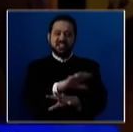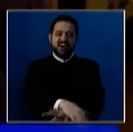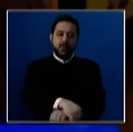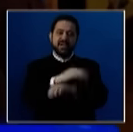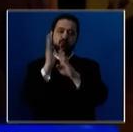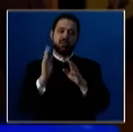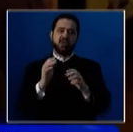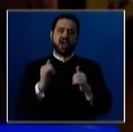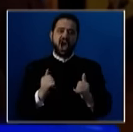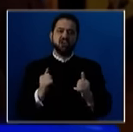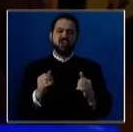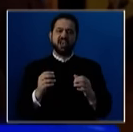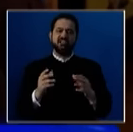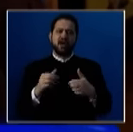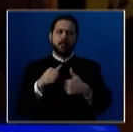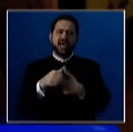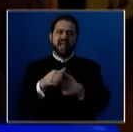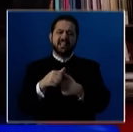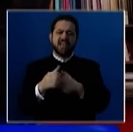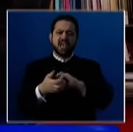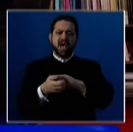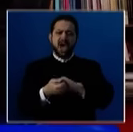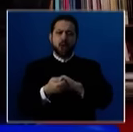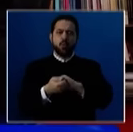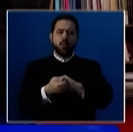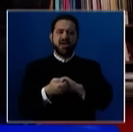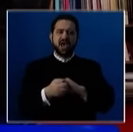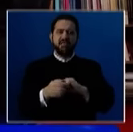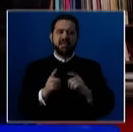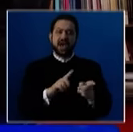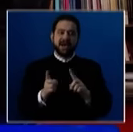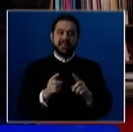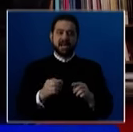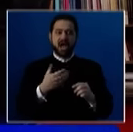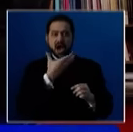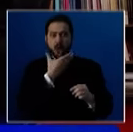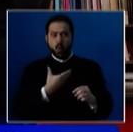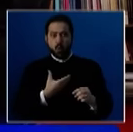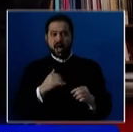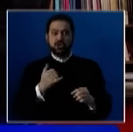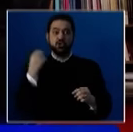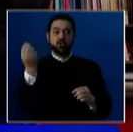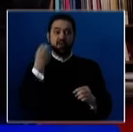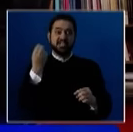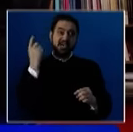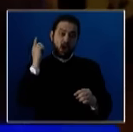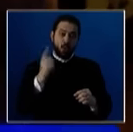Intimitatea aceasta extraordinară între monah și Dumnezeu